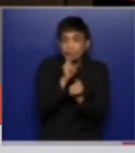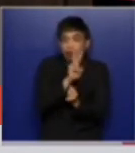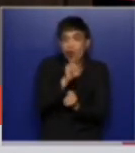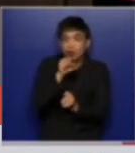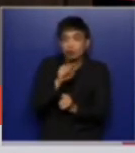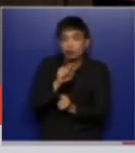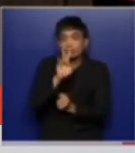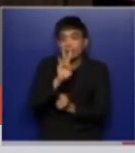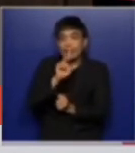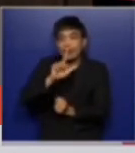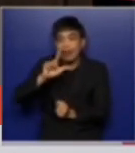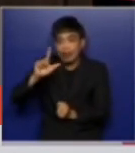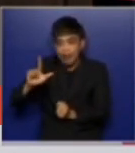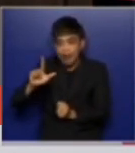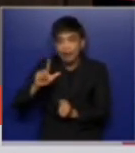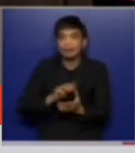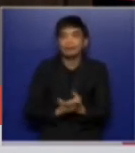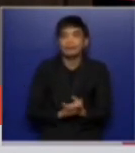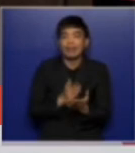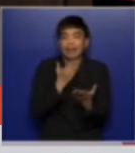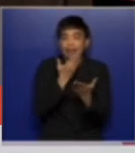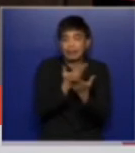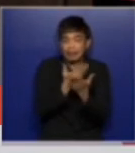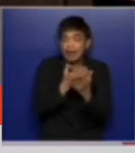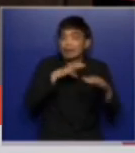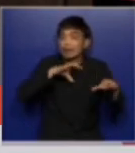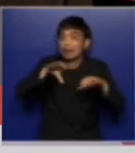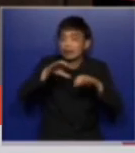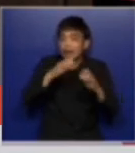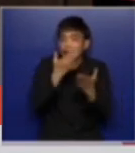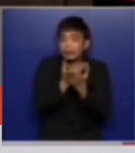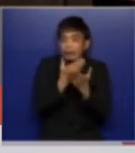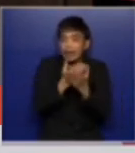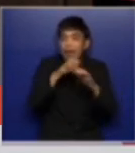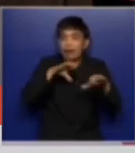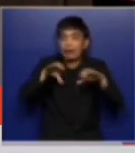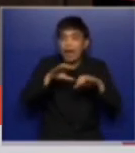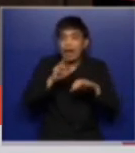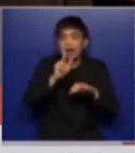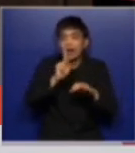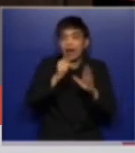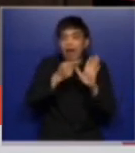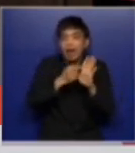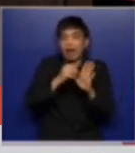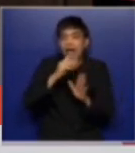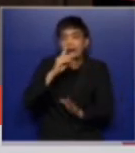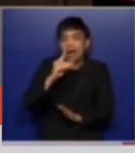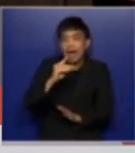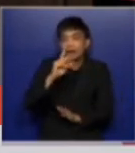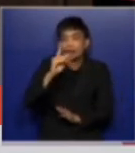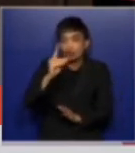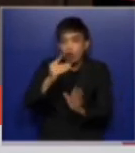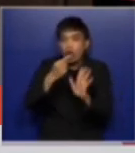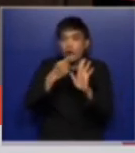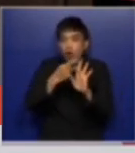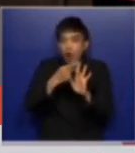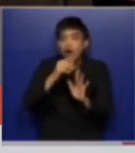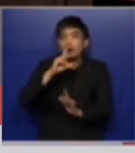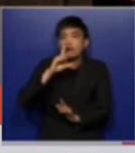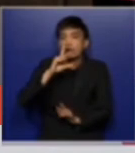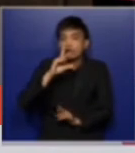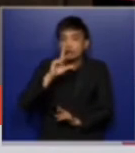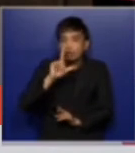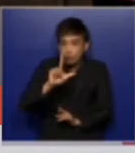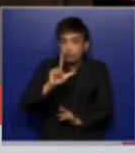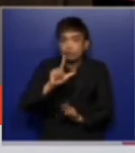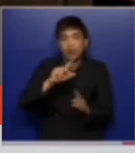นท่านประธานครับเป็นการจัดทำงบประมาณแบบขาดดุลอย่างต่อเนื่องด้วยการกู้เงินเพื่อชดเชยเงินงบ